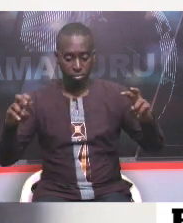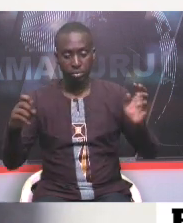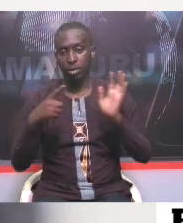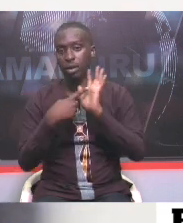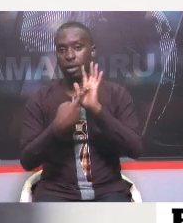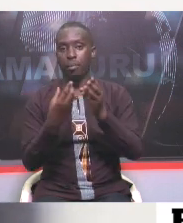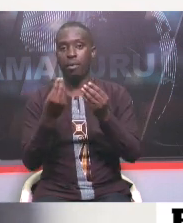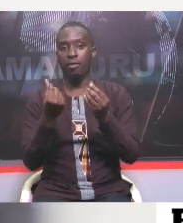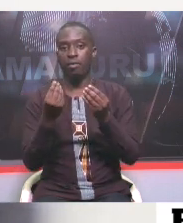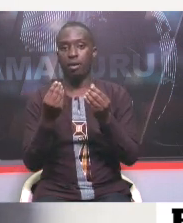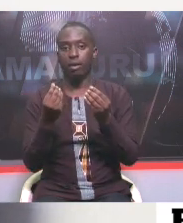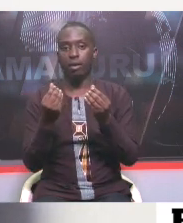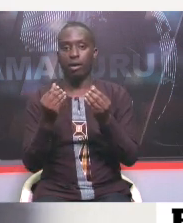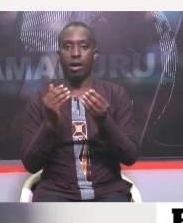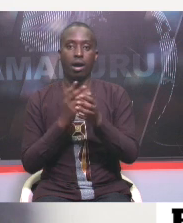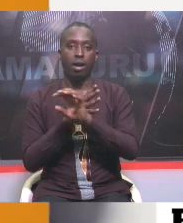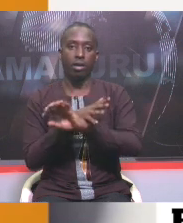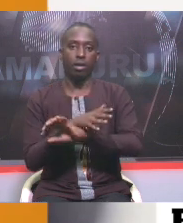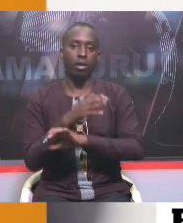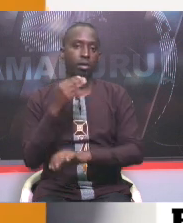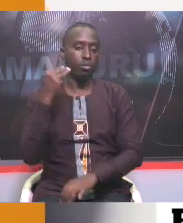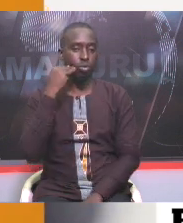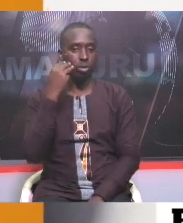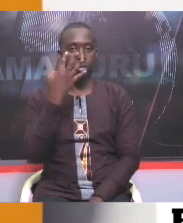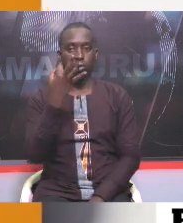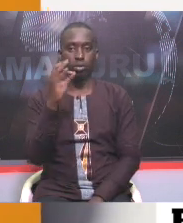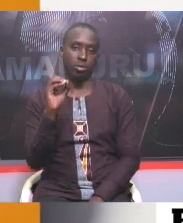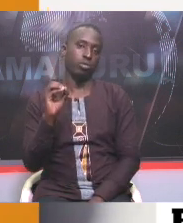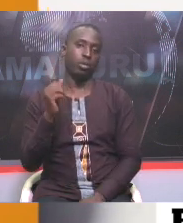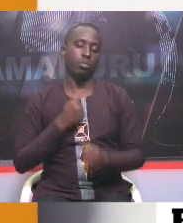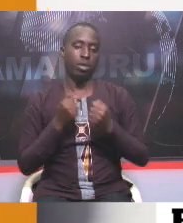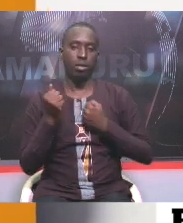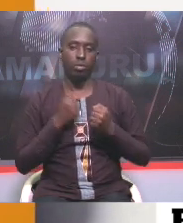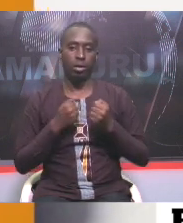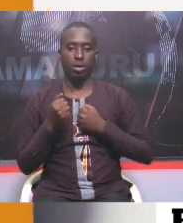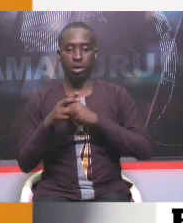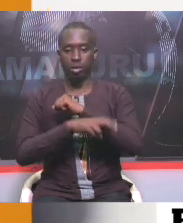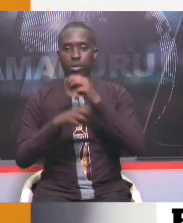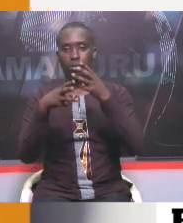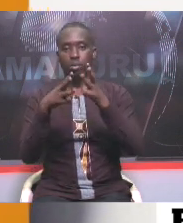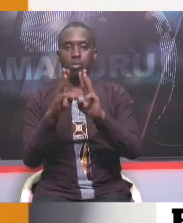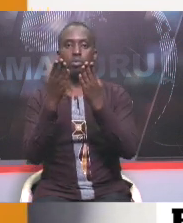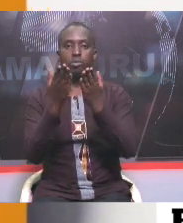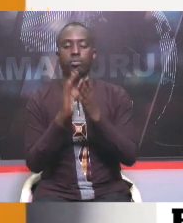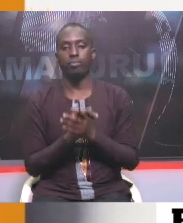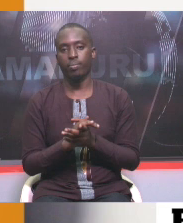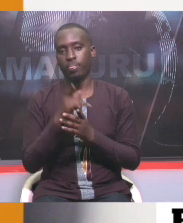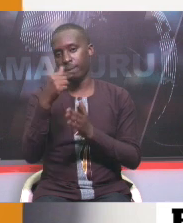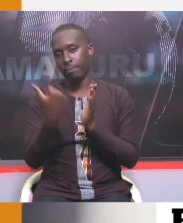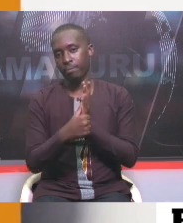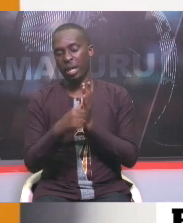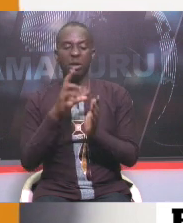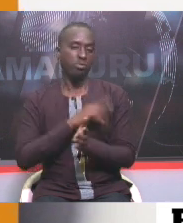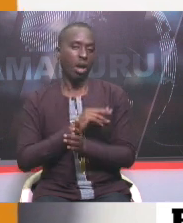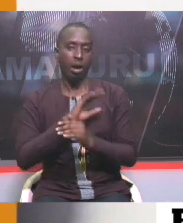ko amafaranga arenga miliyoni 30 y'amanyarwanda yanyerejwe muri ubwo buryo. Ibyo byaha